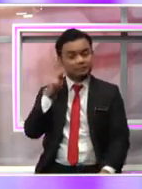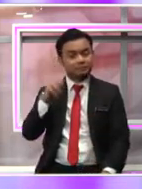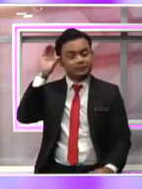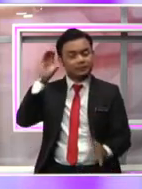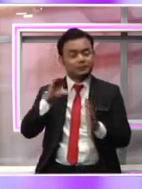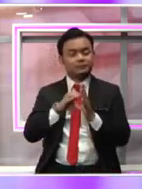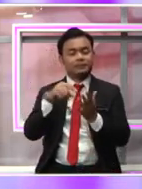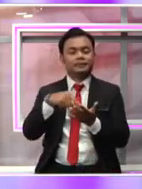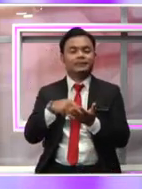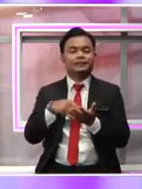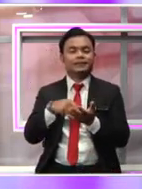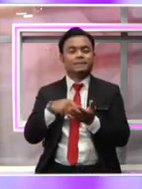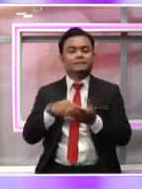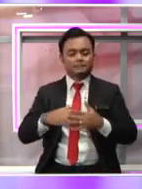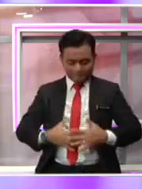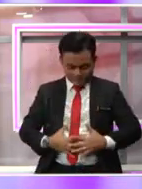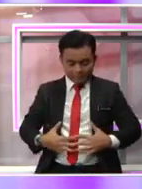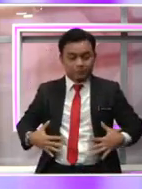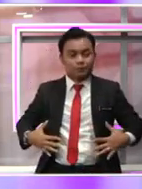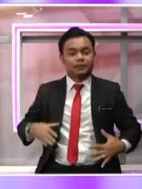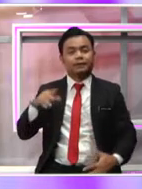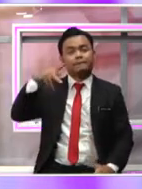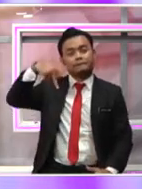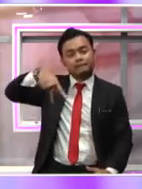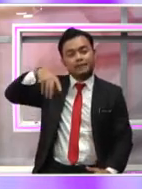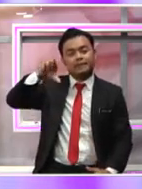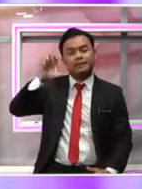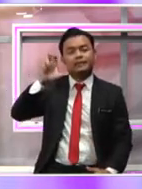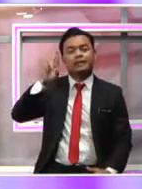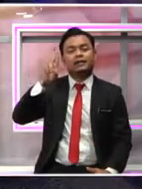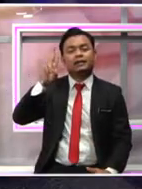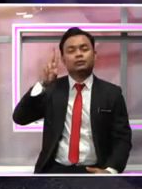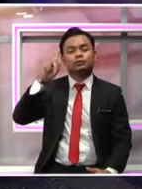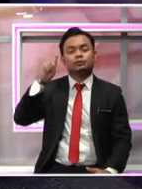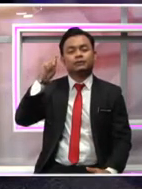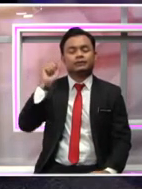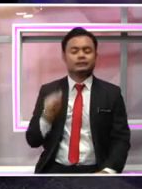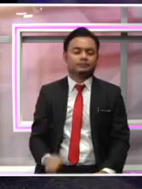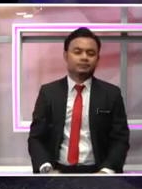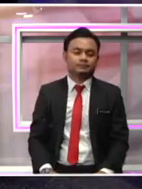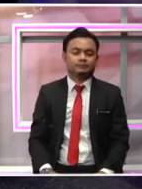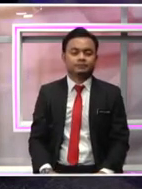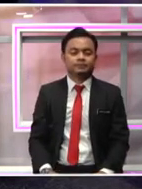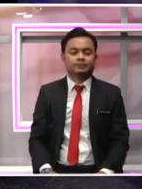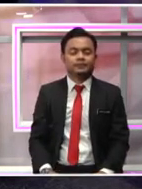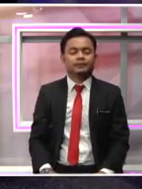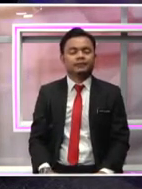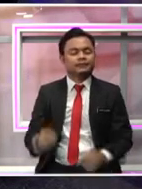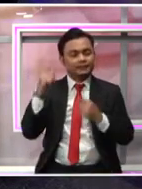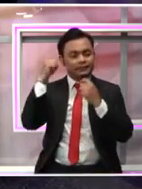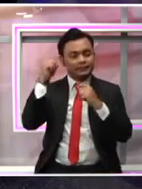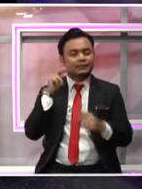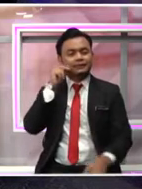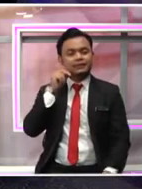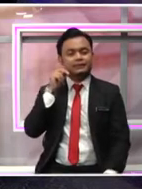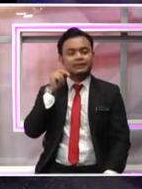ini perut Yoga loh CEO Janganlah nyapa Denisa itu adalah